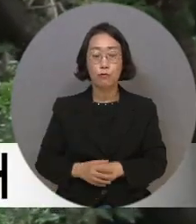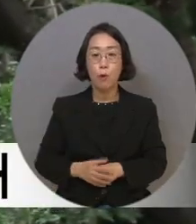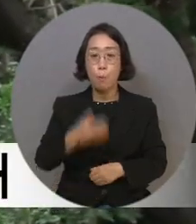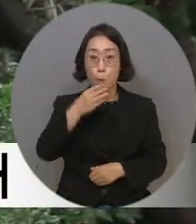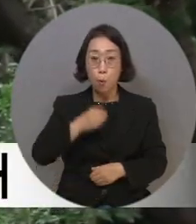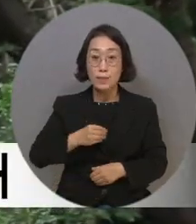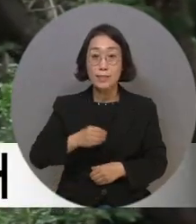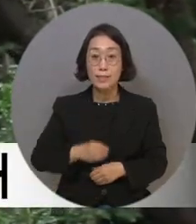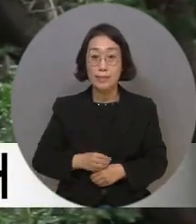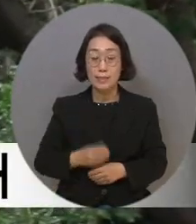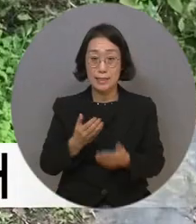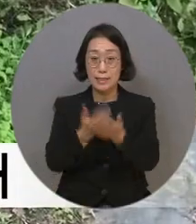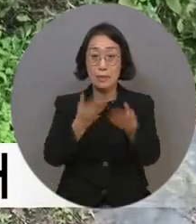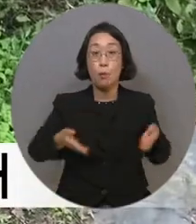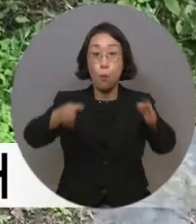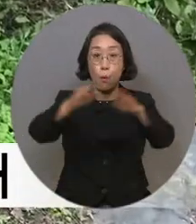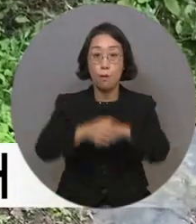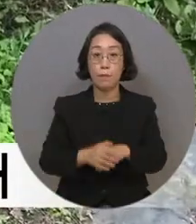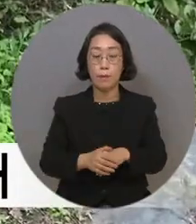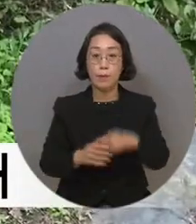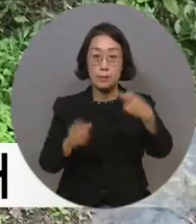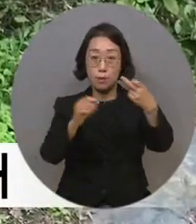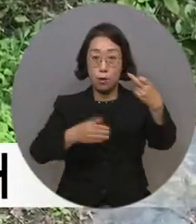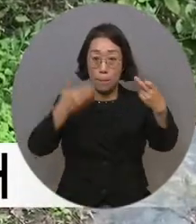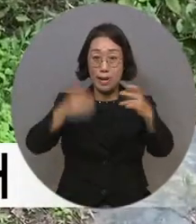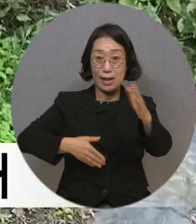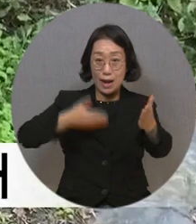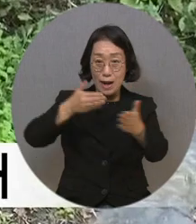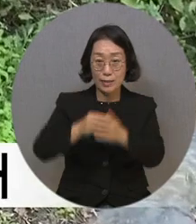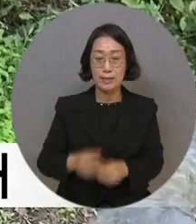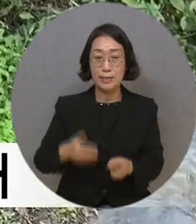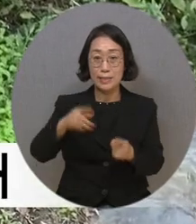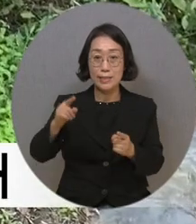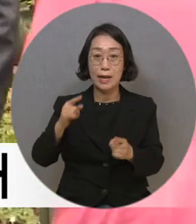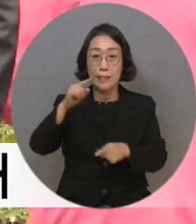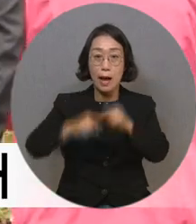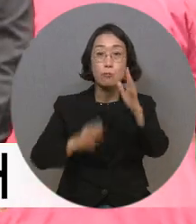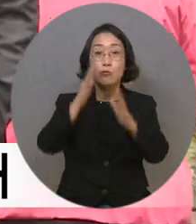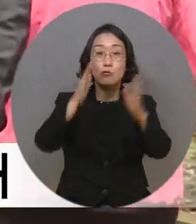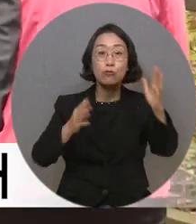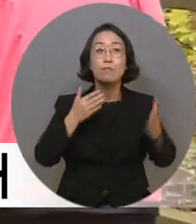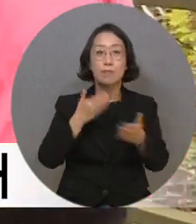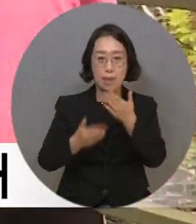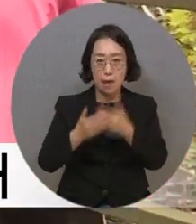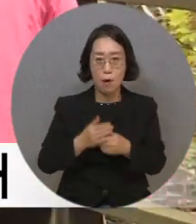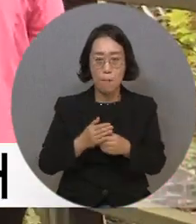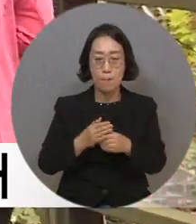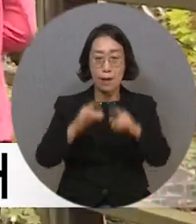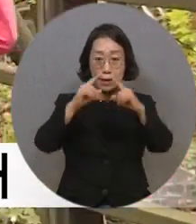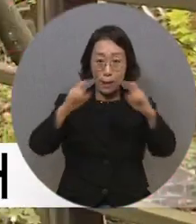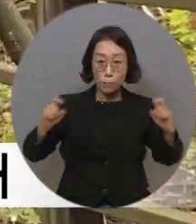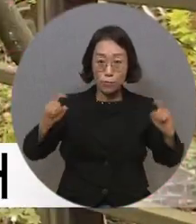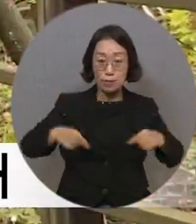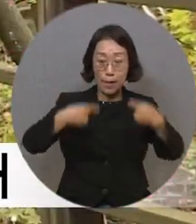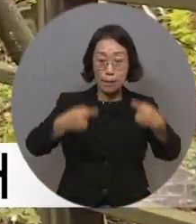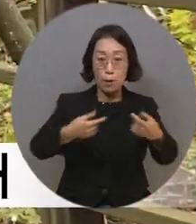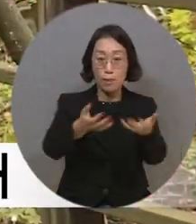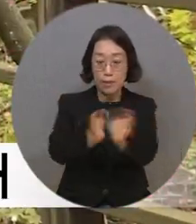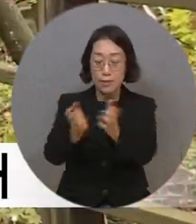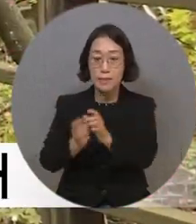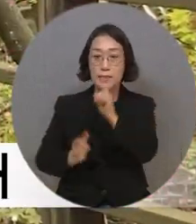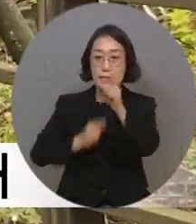한국산림복지진흥원이 다음 달 8일까지 2024년 1차 숲체험 교육사업 나눔숲 캠프에 참여할 단체를